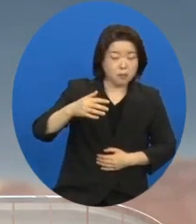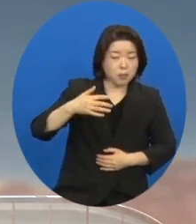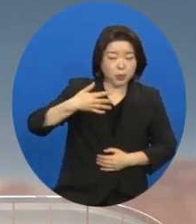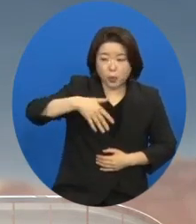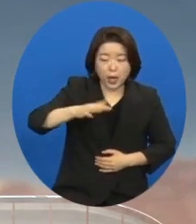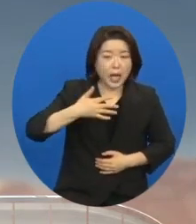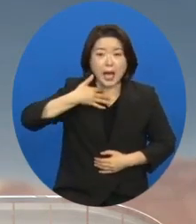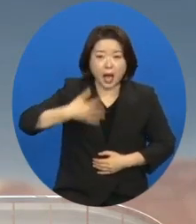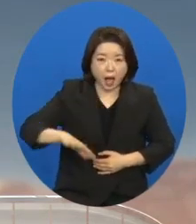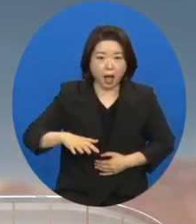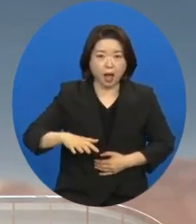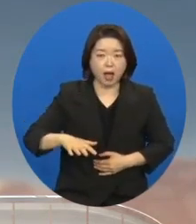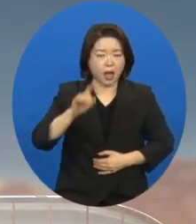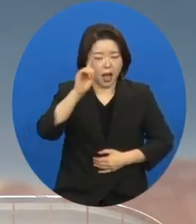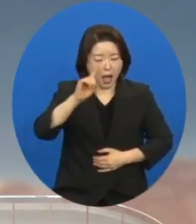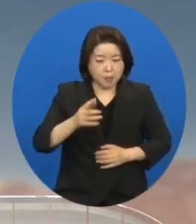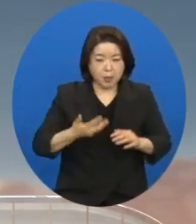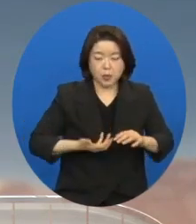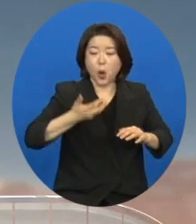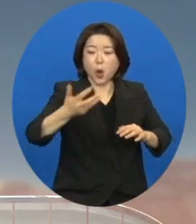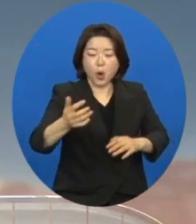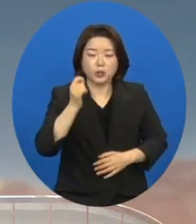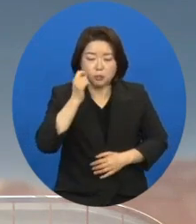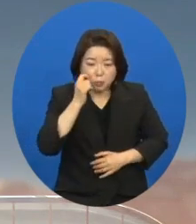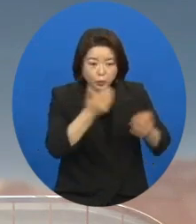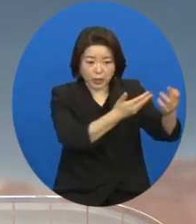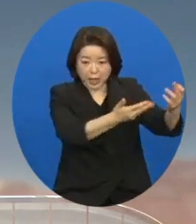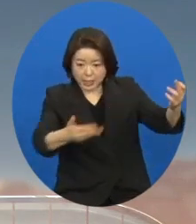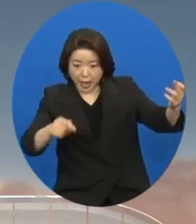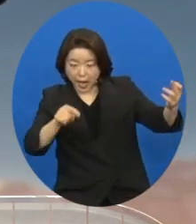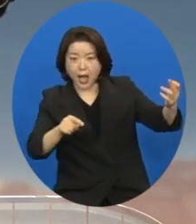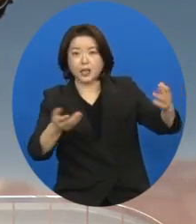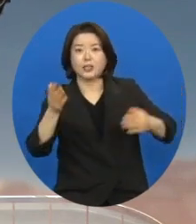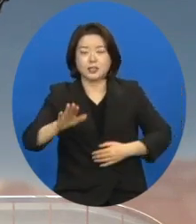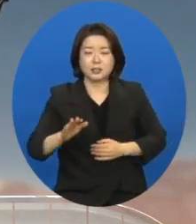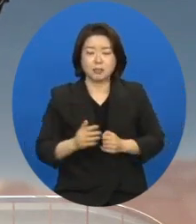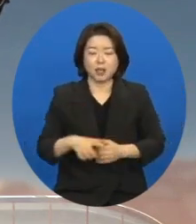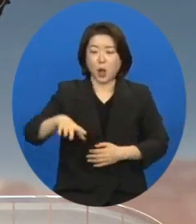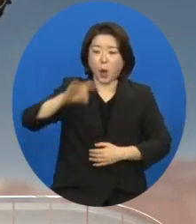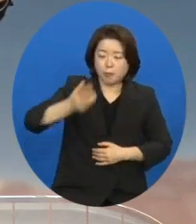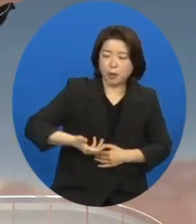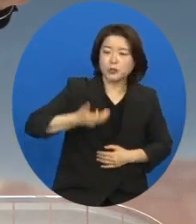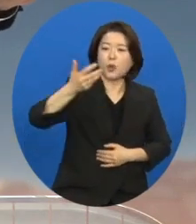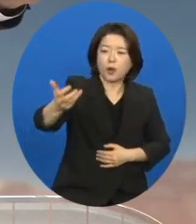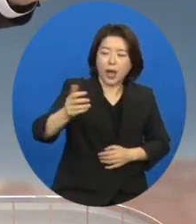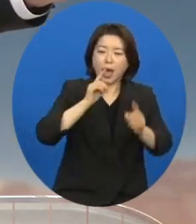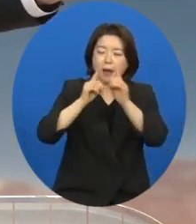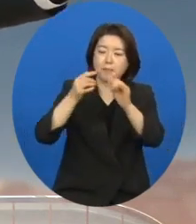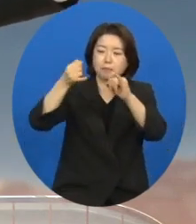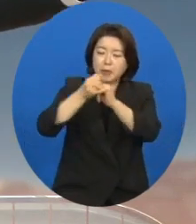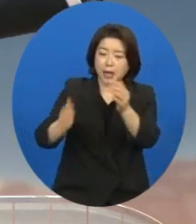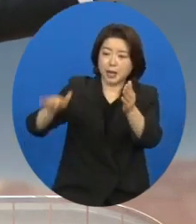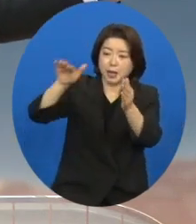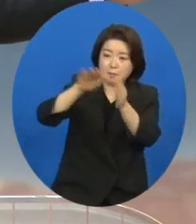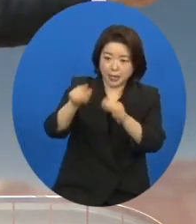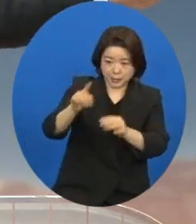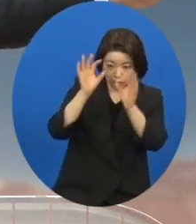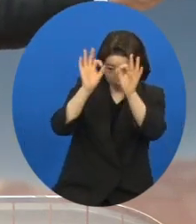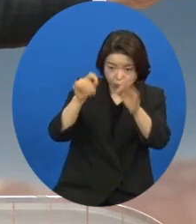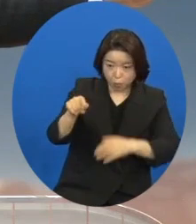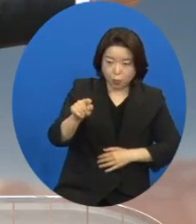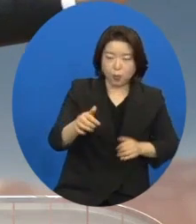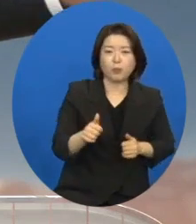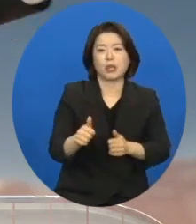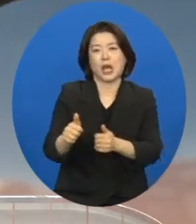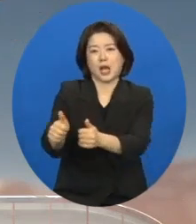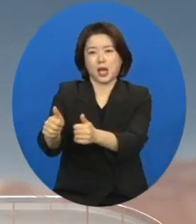번도 가보지 않은 길, 한 번도 건너보지 못한 강이지만 앞서가시는 그 언약궤의 말씀을 따라 가게